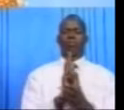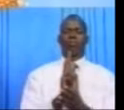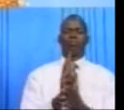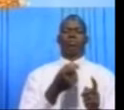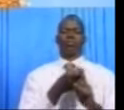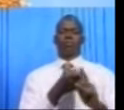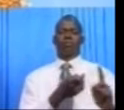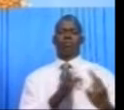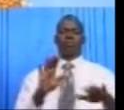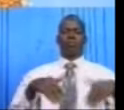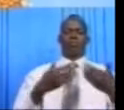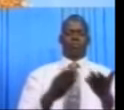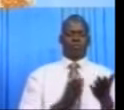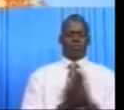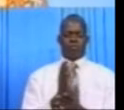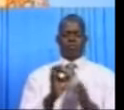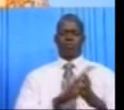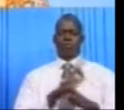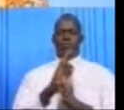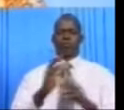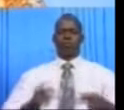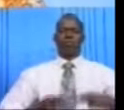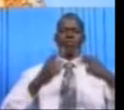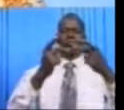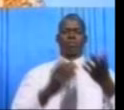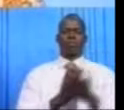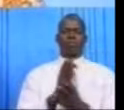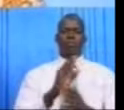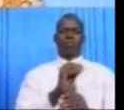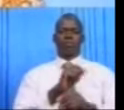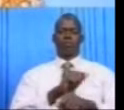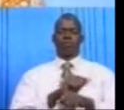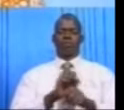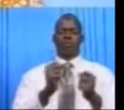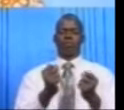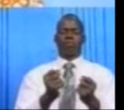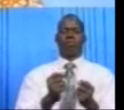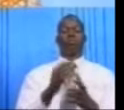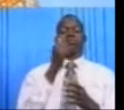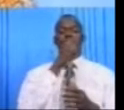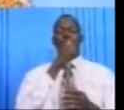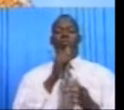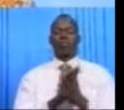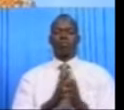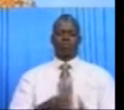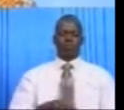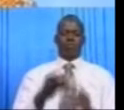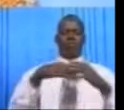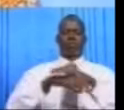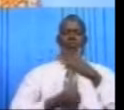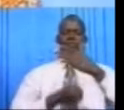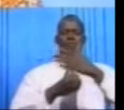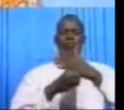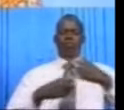ressource. Comment ? Par une formation proposée par un opérateur privé, la société Eclipse SA, spécialisée dans l'économie